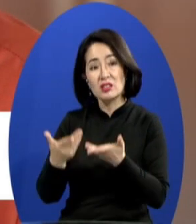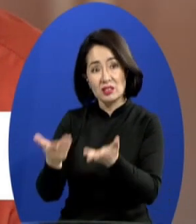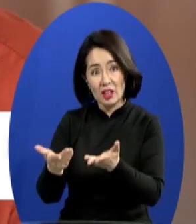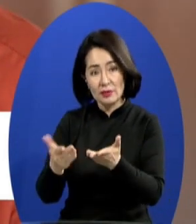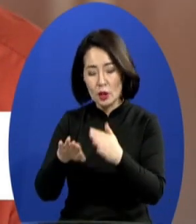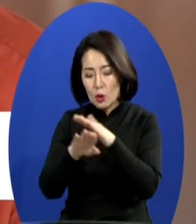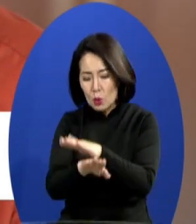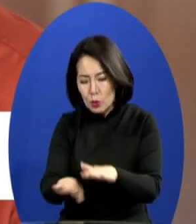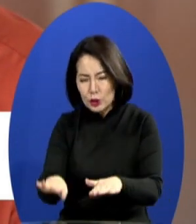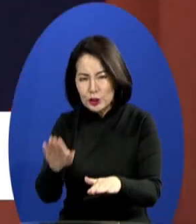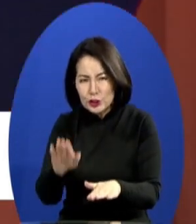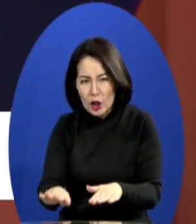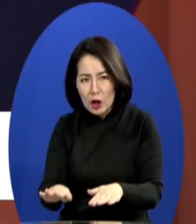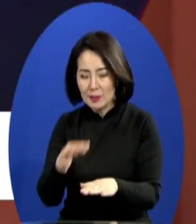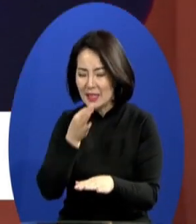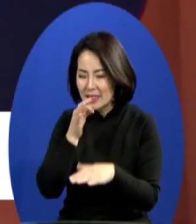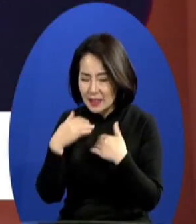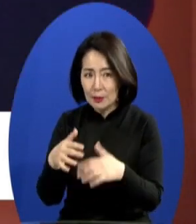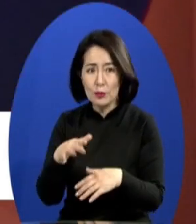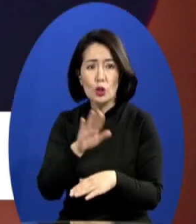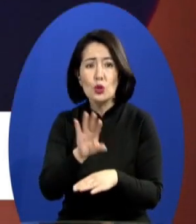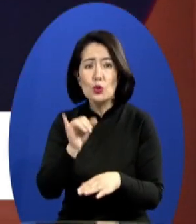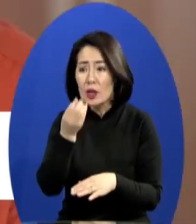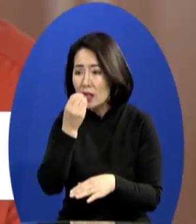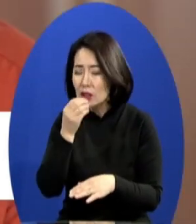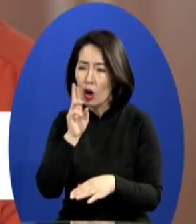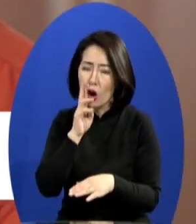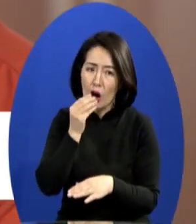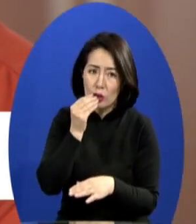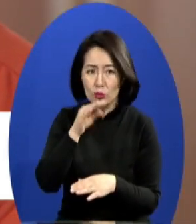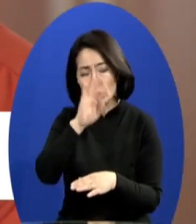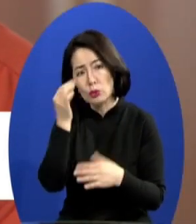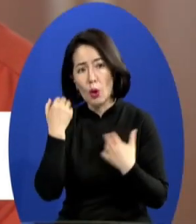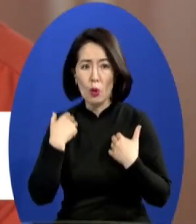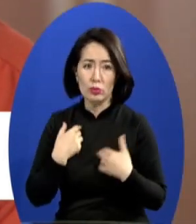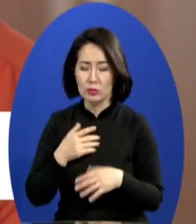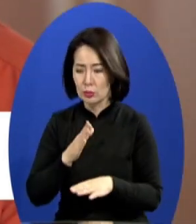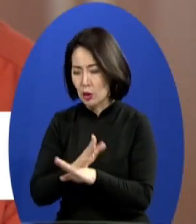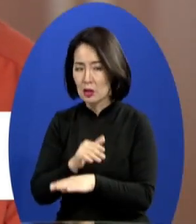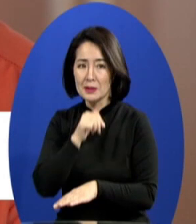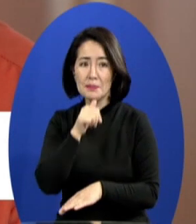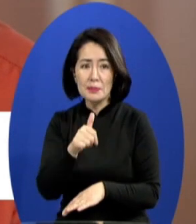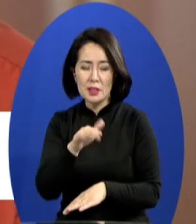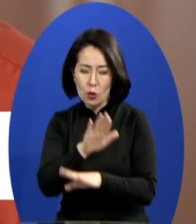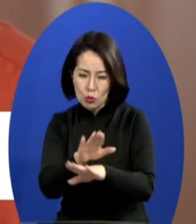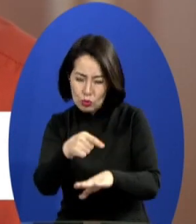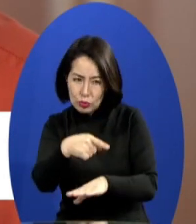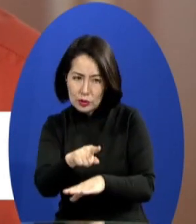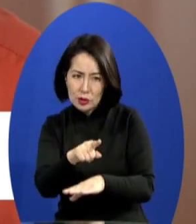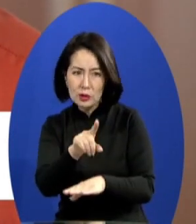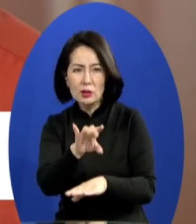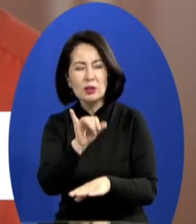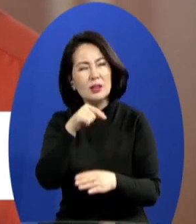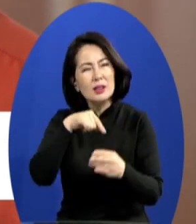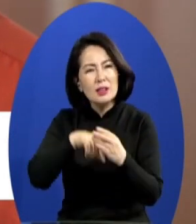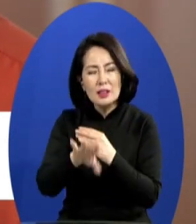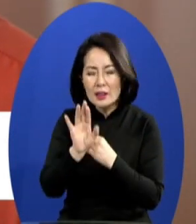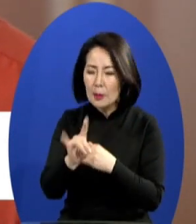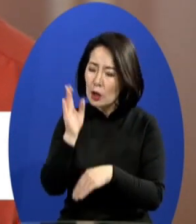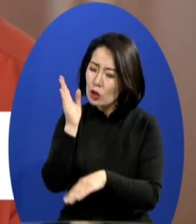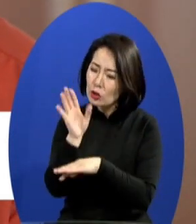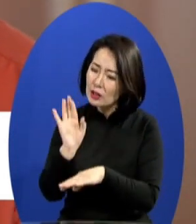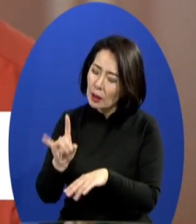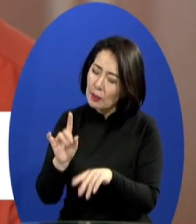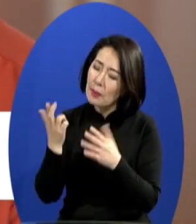тусмаа бага насны хүүхд байх тусмаа. Миний хүүхд юу идэж яаж үсэж чинь үсэхгүй байноу дулаан хувцтай байна юм биш. Ерөөсөө миний хүүхд өнөөдөр миний хүүхдэд өнөөдөр энэ